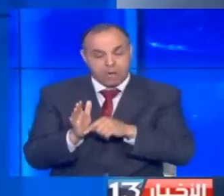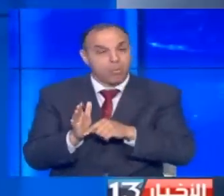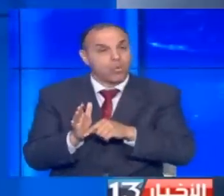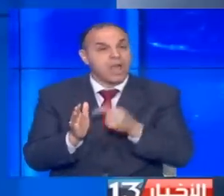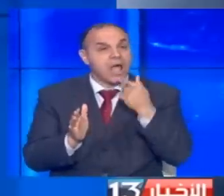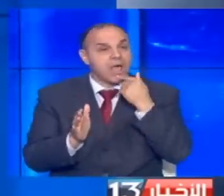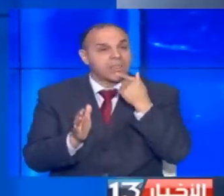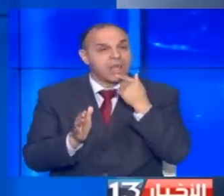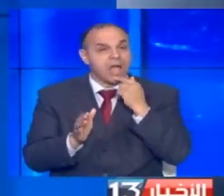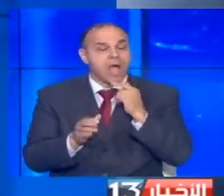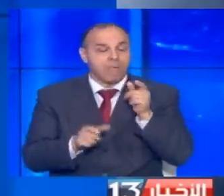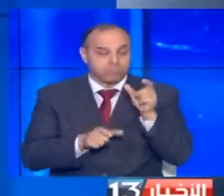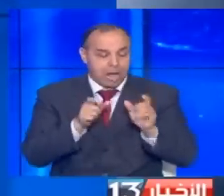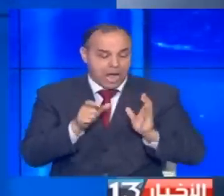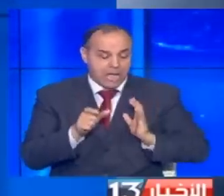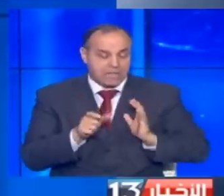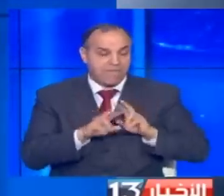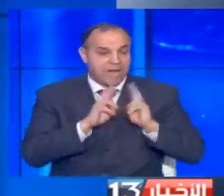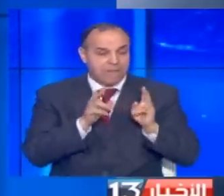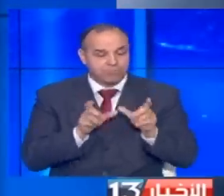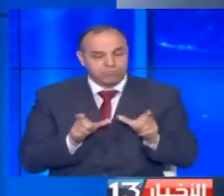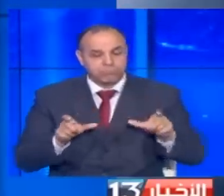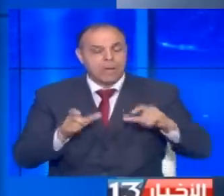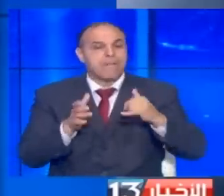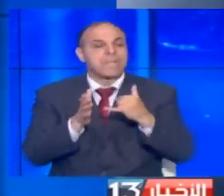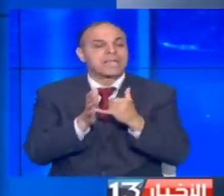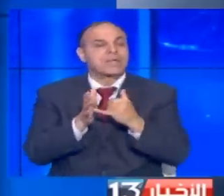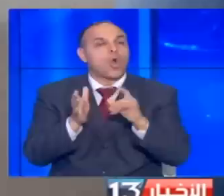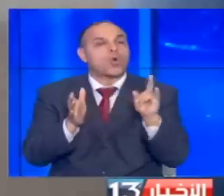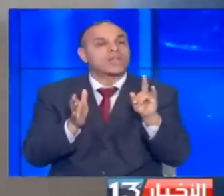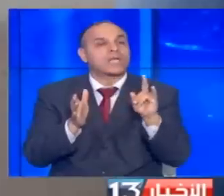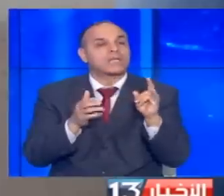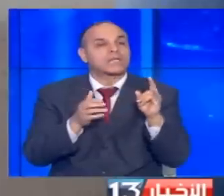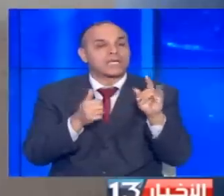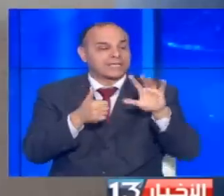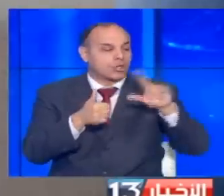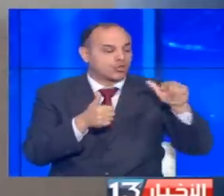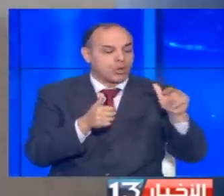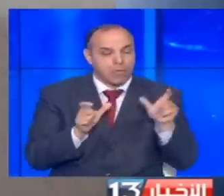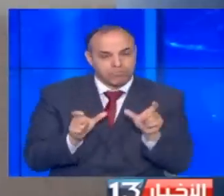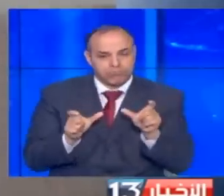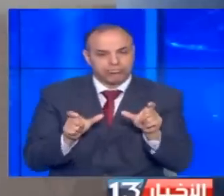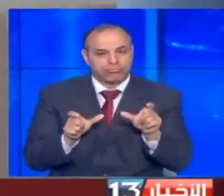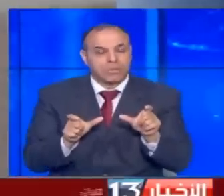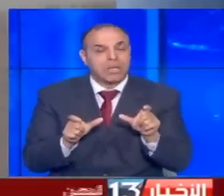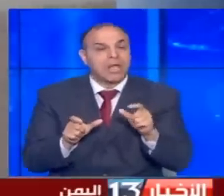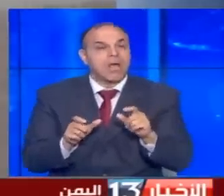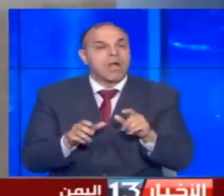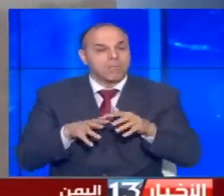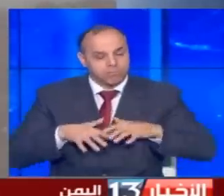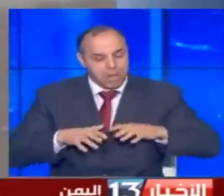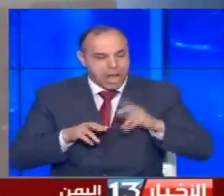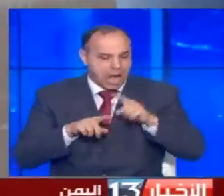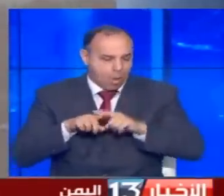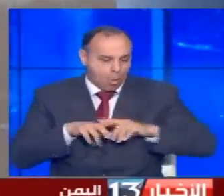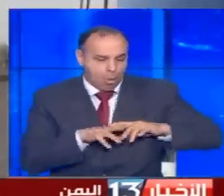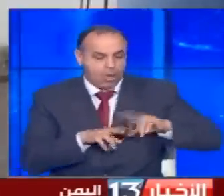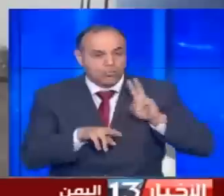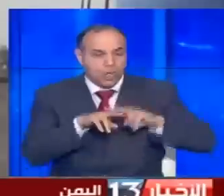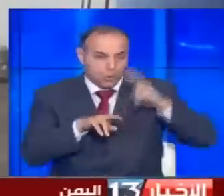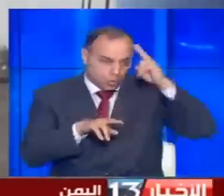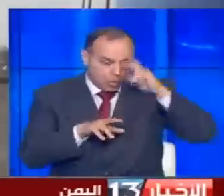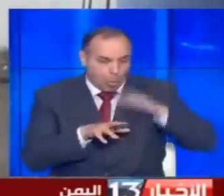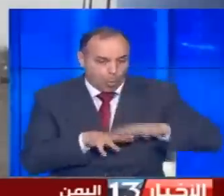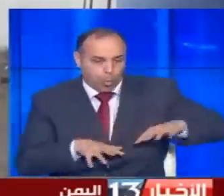بنشر مراقبين دوليين في مدينه الحديده لمده سته اشهر انتشرت قوات التحالف بقياده السعوديه